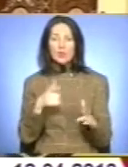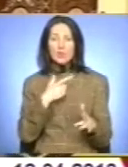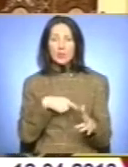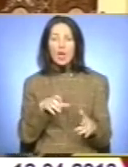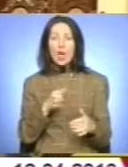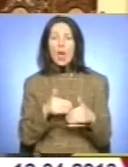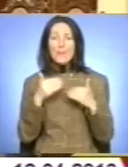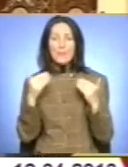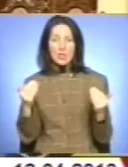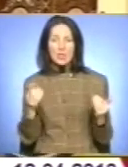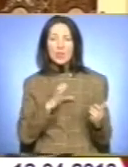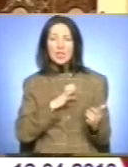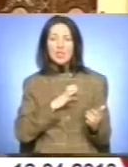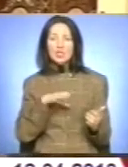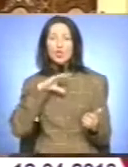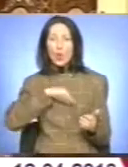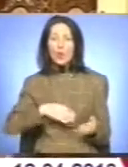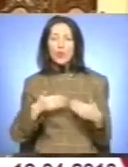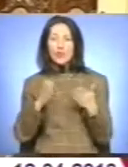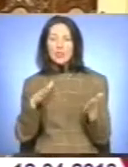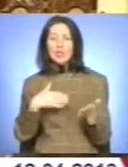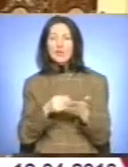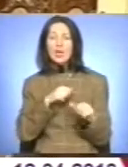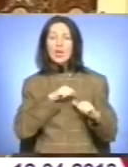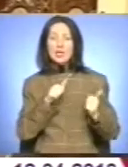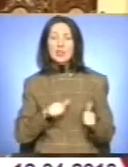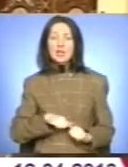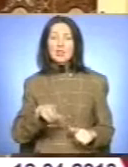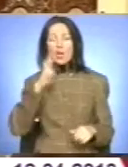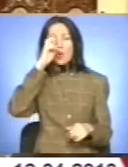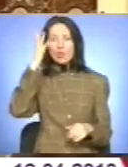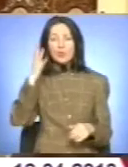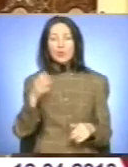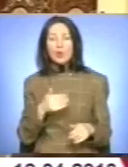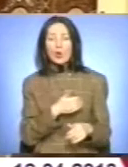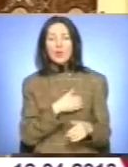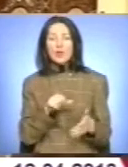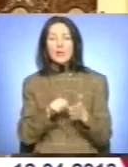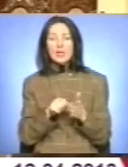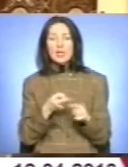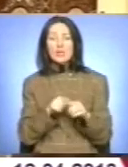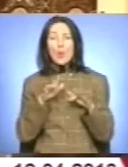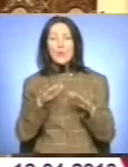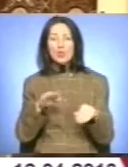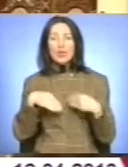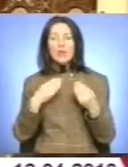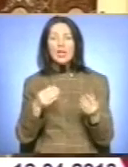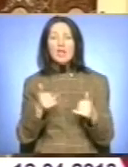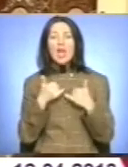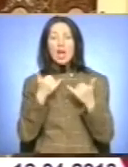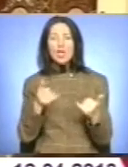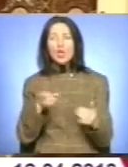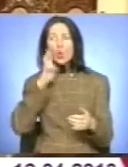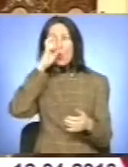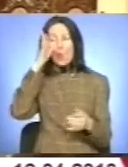духовно, відкрити своє серце на Господа. Захочемо вас відвідати ці місії, віддати шану Богові і